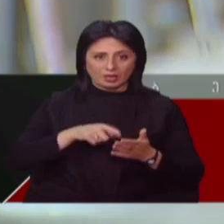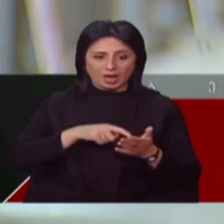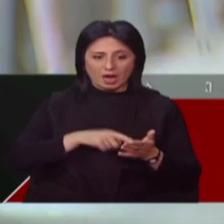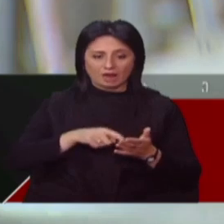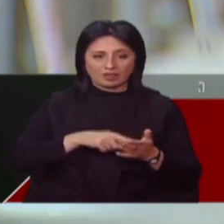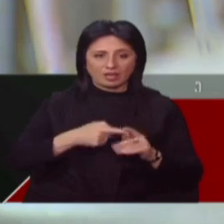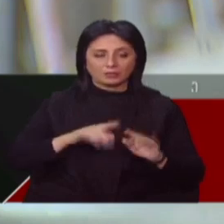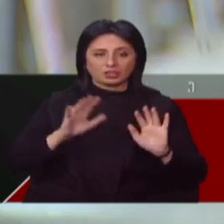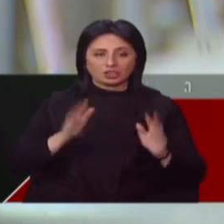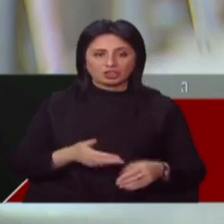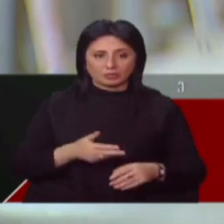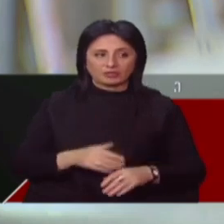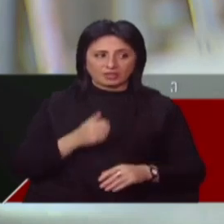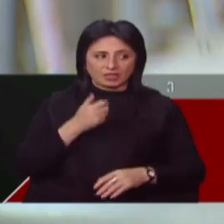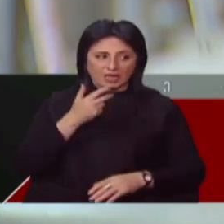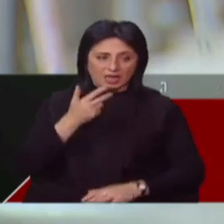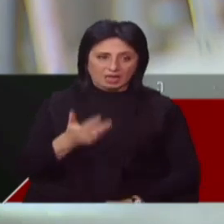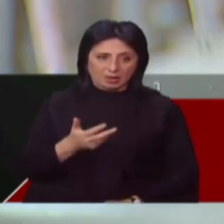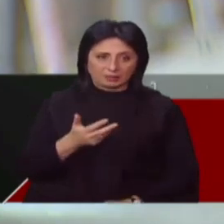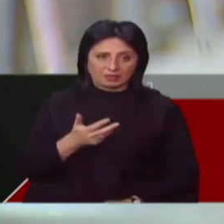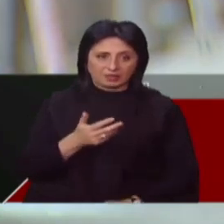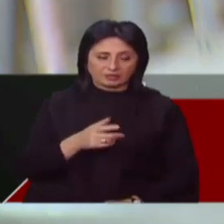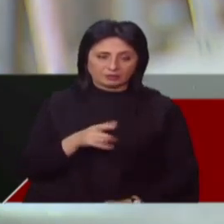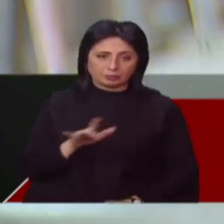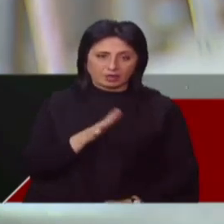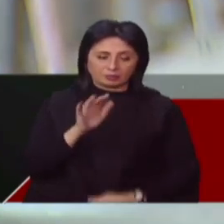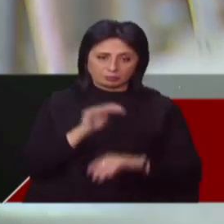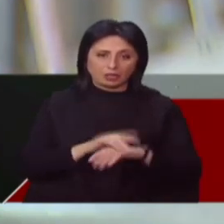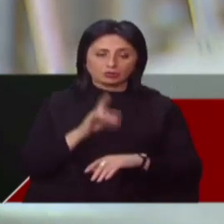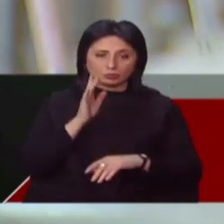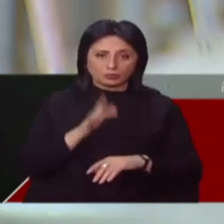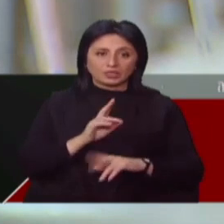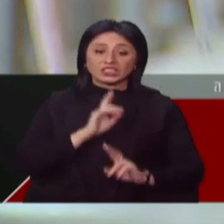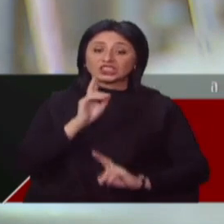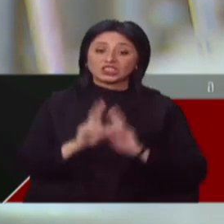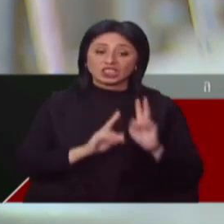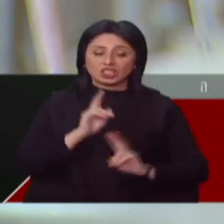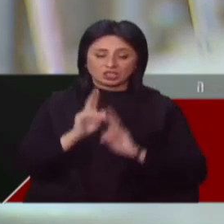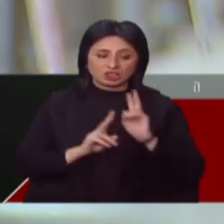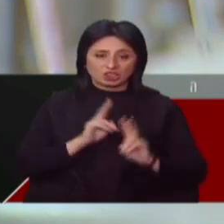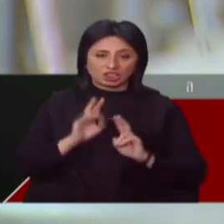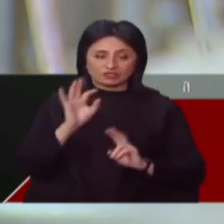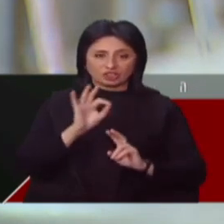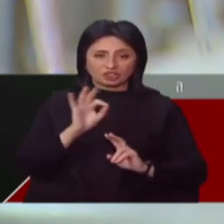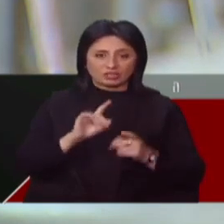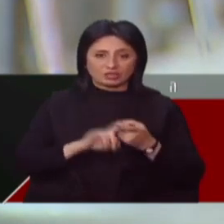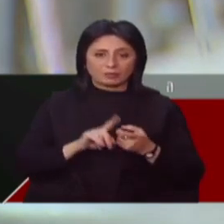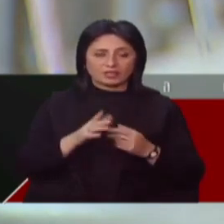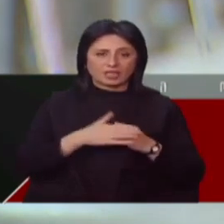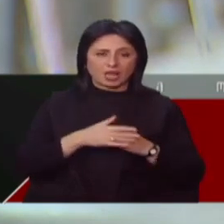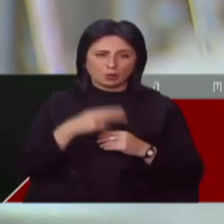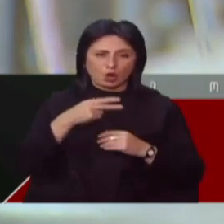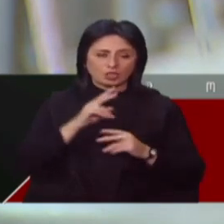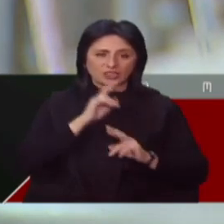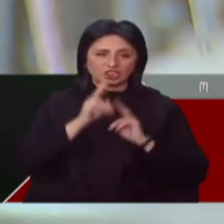ამ შემთხვევაში რა რეაგირება უნდა მოყვეს ამ ფაქტზე. რაც შეეხება საჩივრებს, საჩივრების შესახებაც დაახლოებით